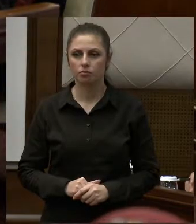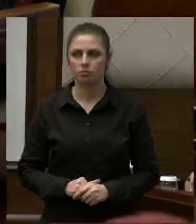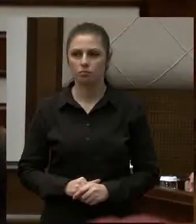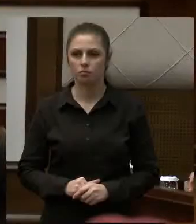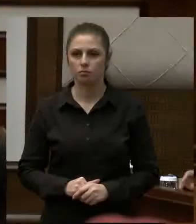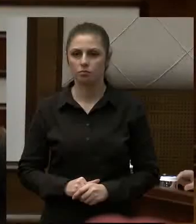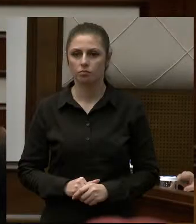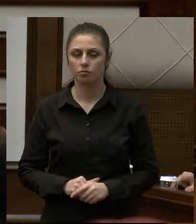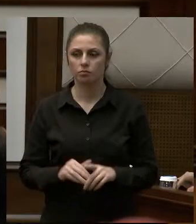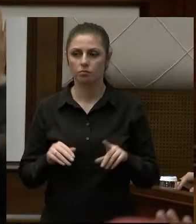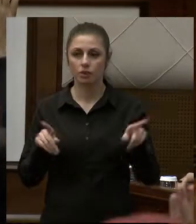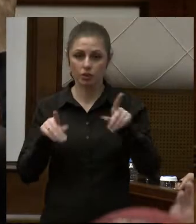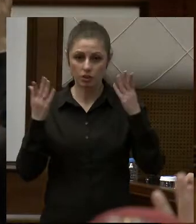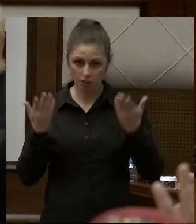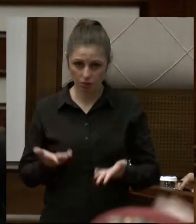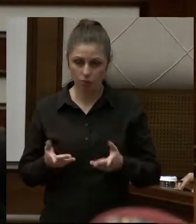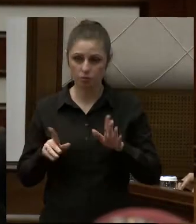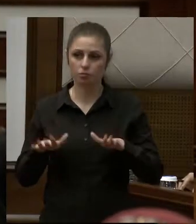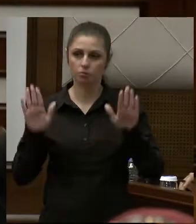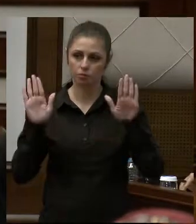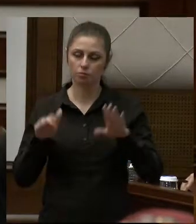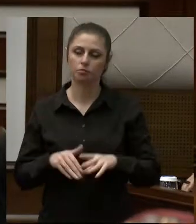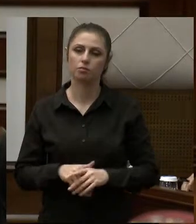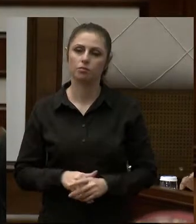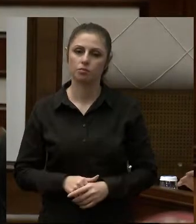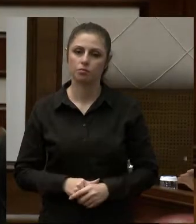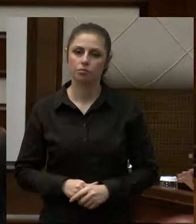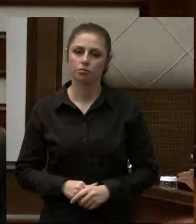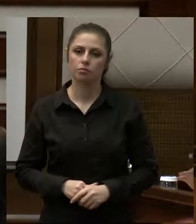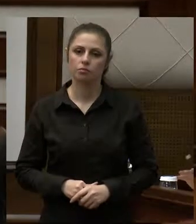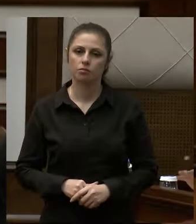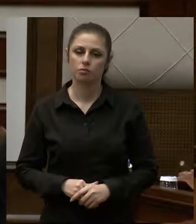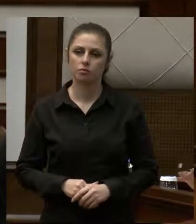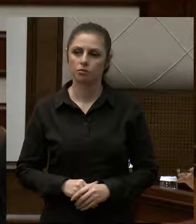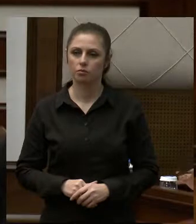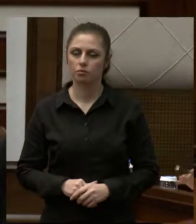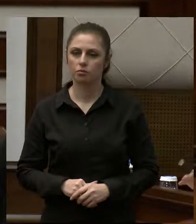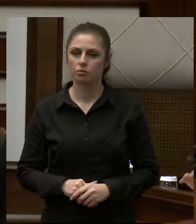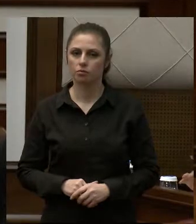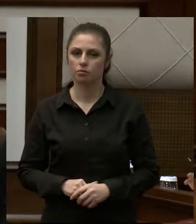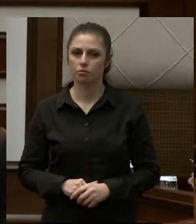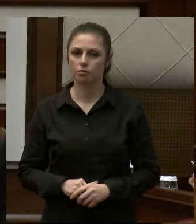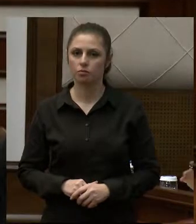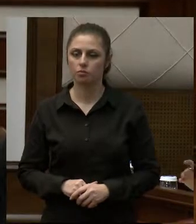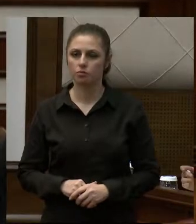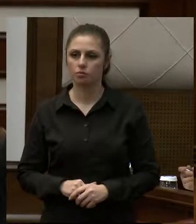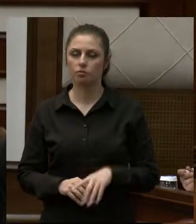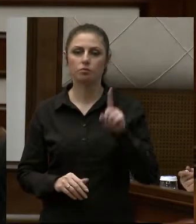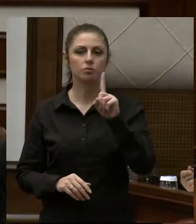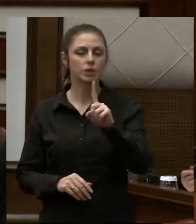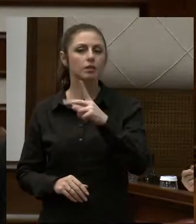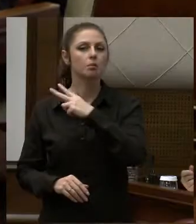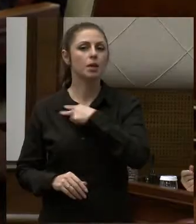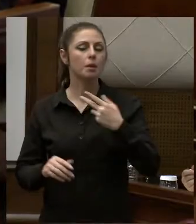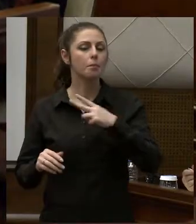Kabulünü oylarınıza sunuyorum. Kabul edenler ittifakla kabul edilmiştir. Gündem buyurun. Konuları. 1.